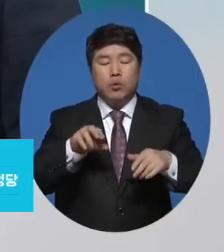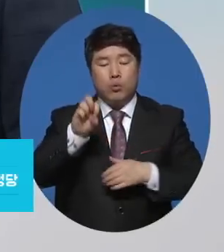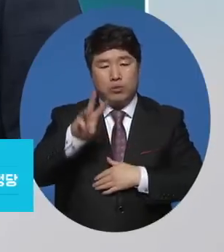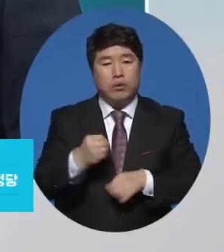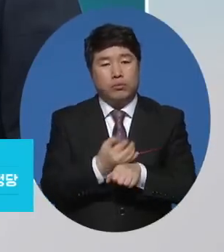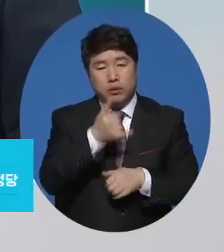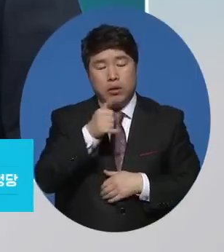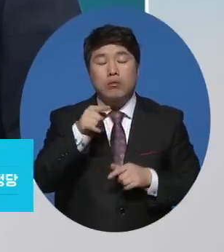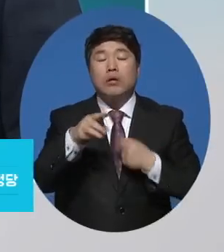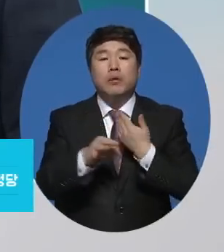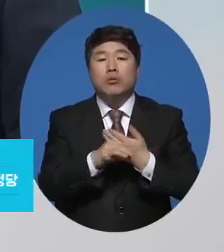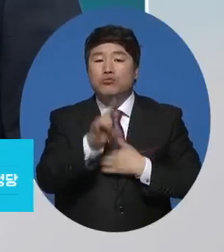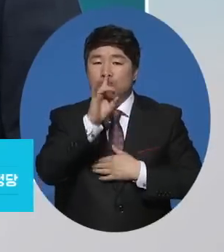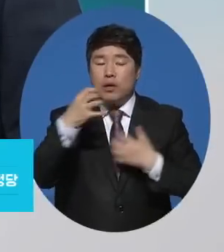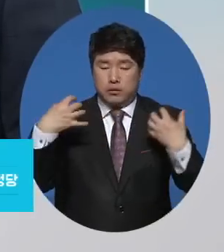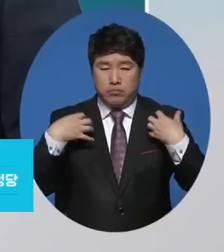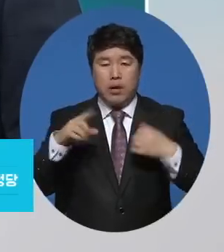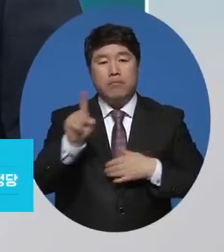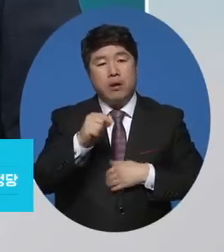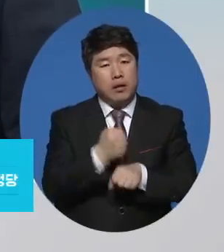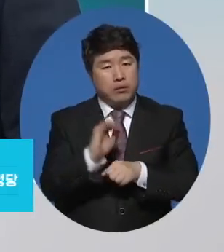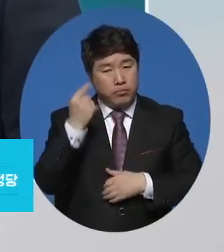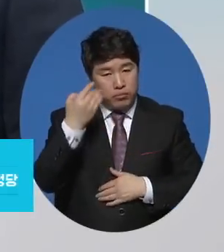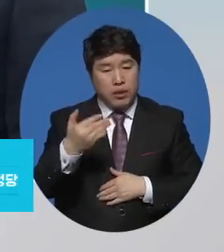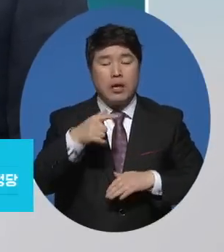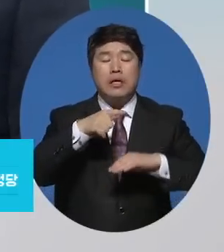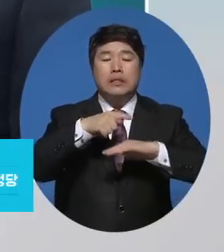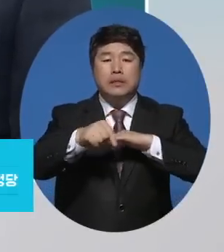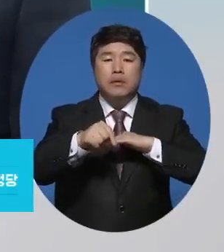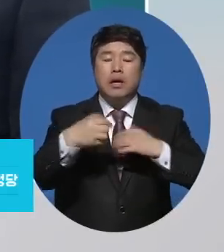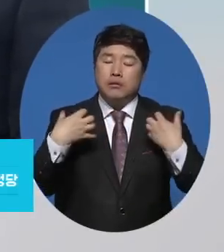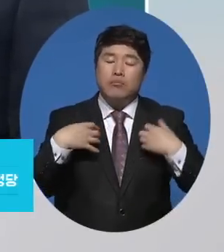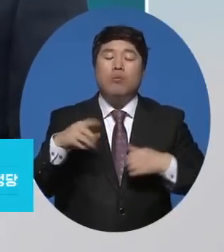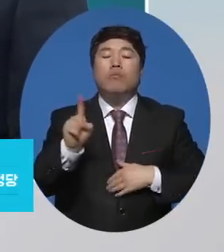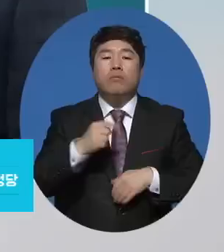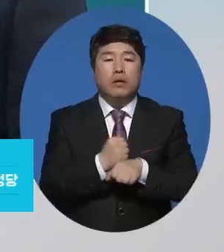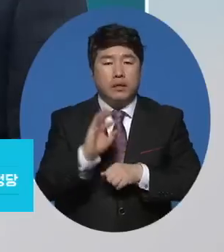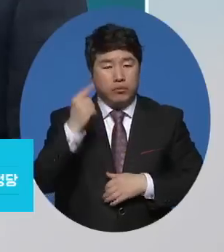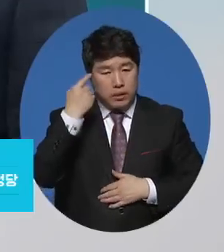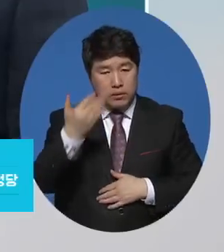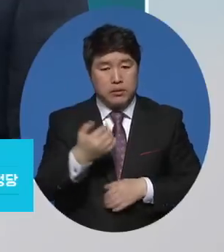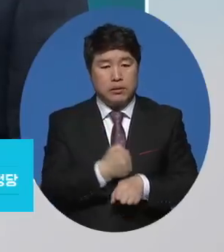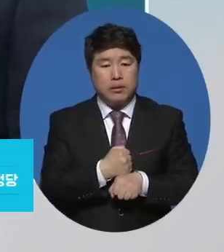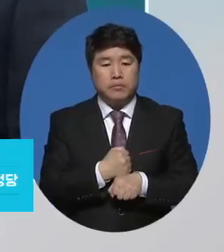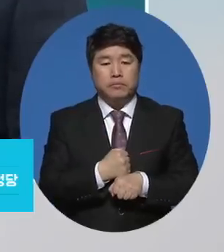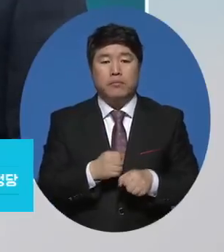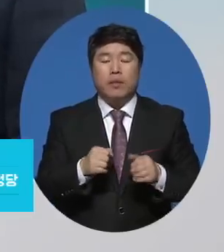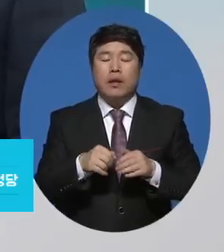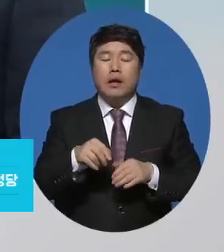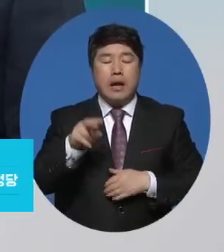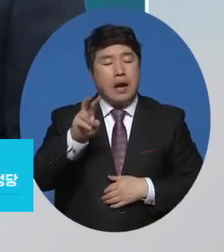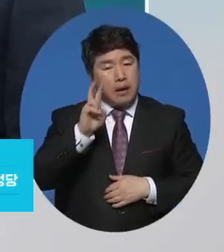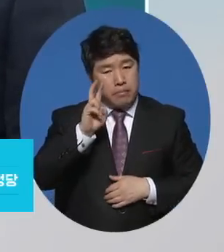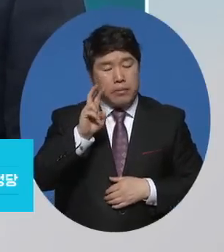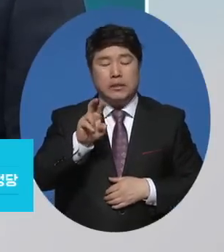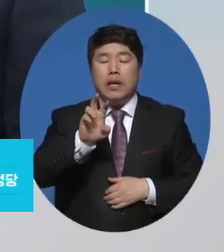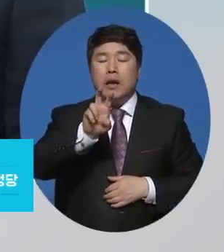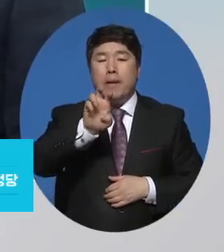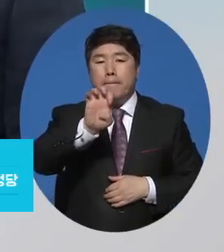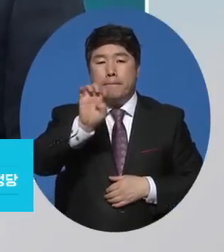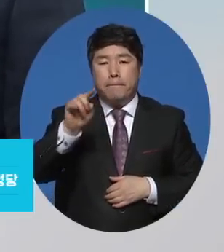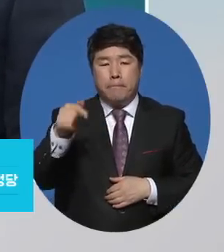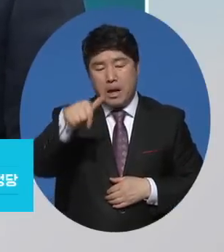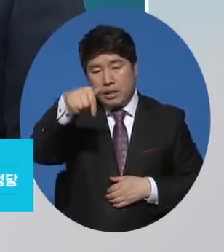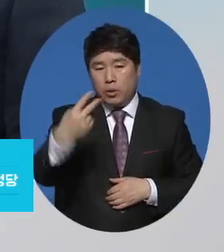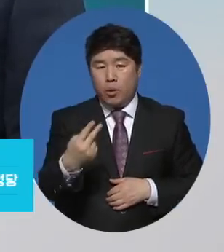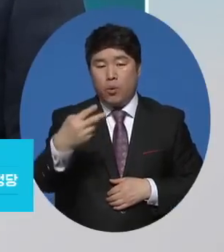중앙정부가 뭘 해야 되느냐 또이 지방 정부가 뭘 해야 되느냐 마치 판교 테크노밸리 같은 이런